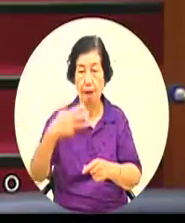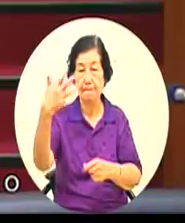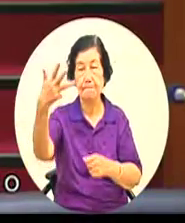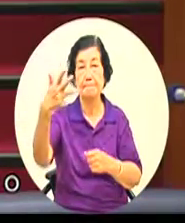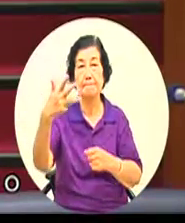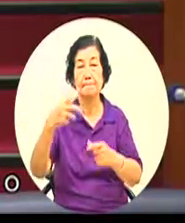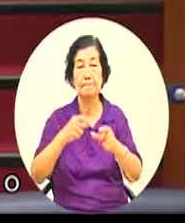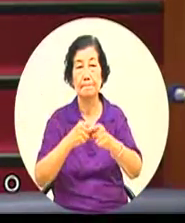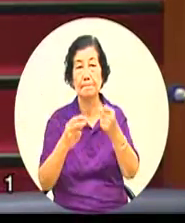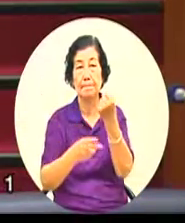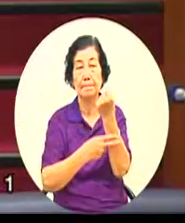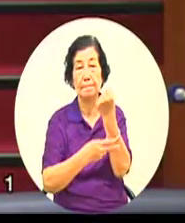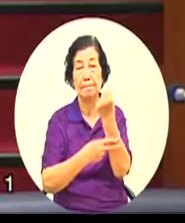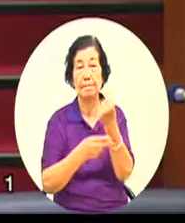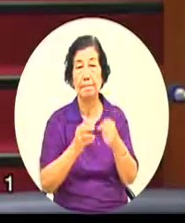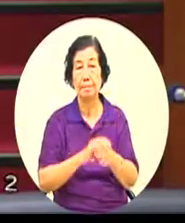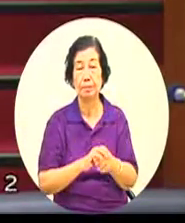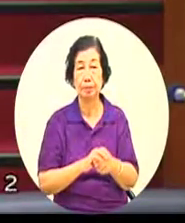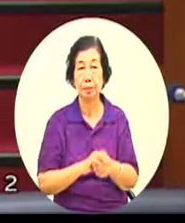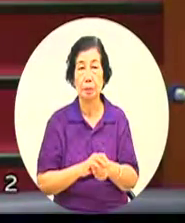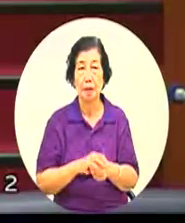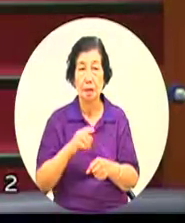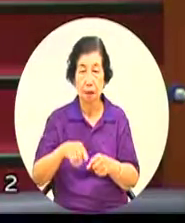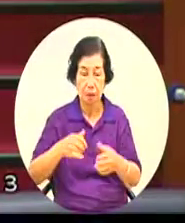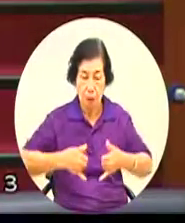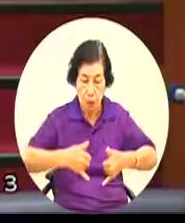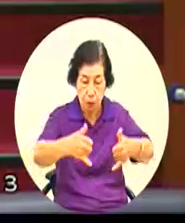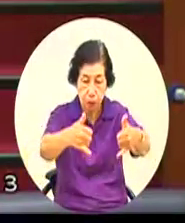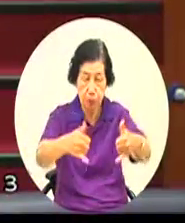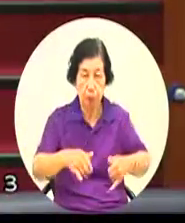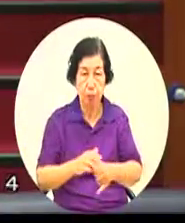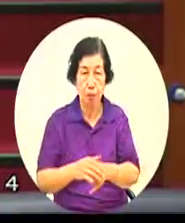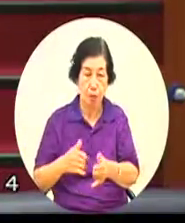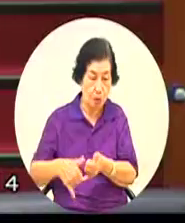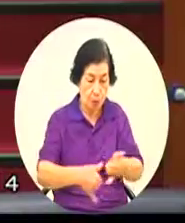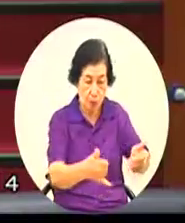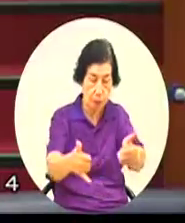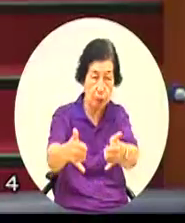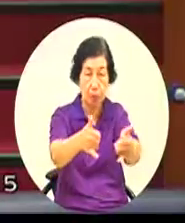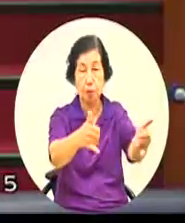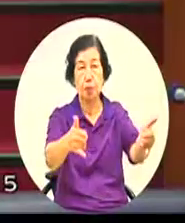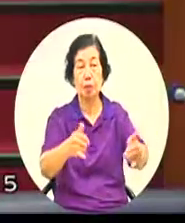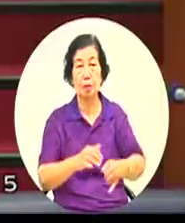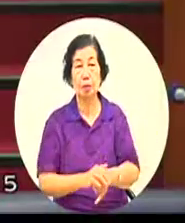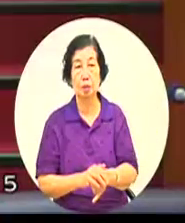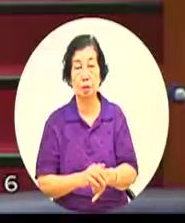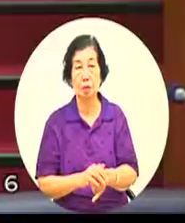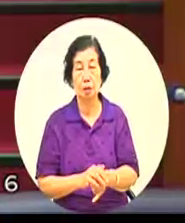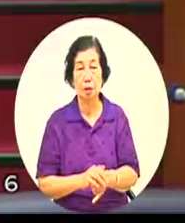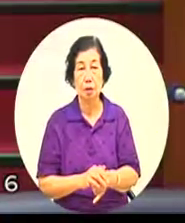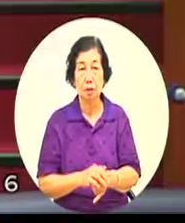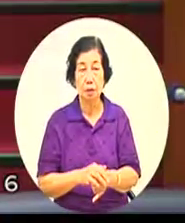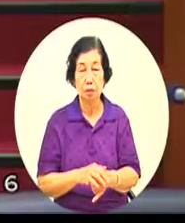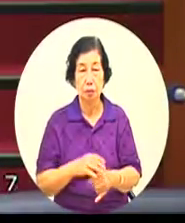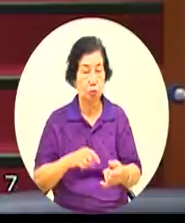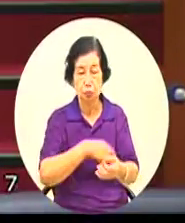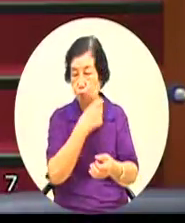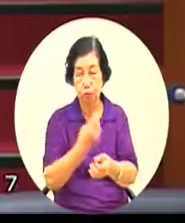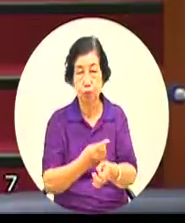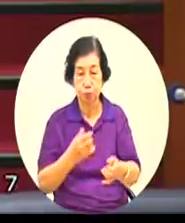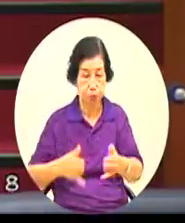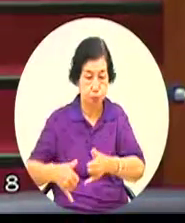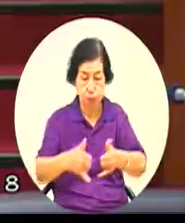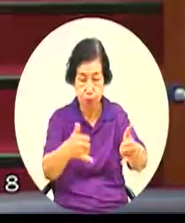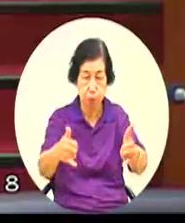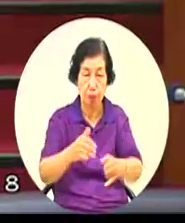分钟就可以到，但是到在我们这个路段它是弯的，它是完全都是弯路，而且路